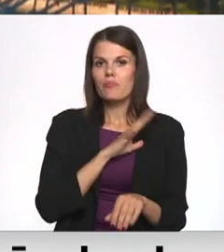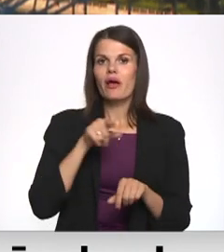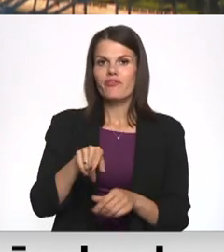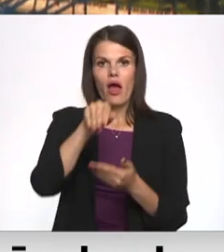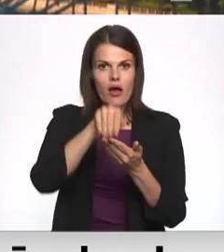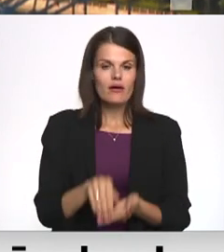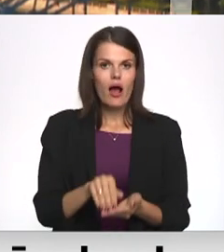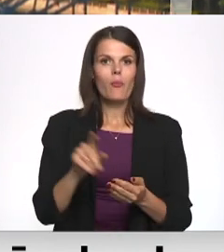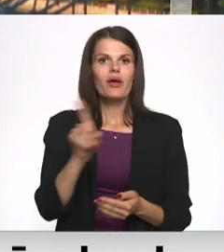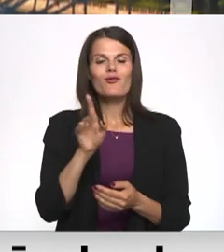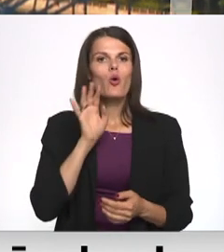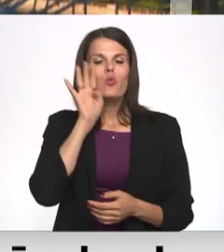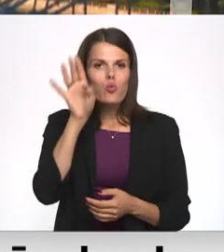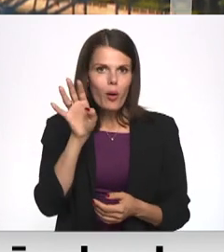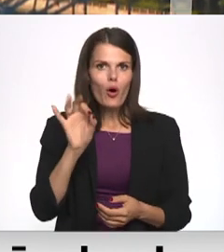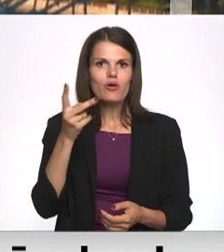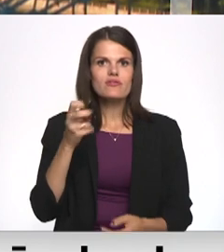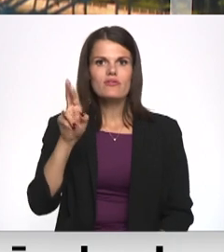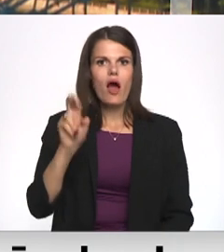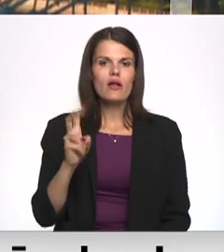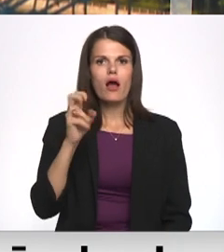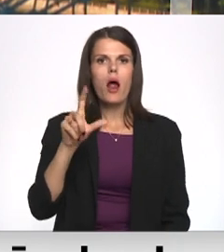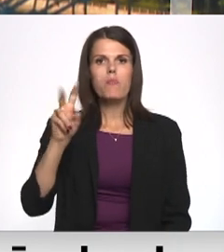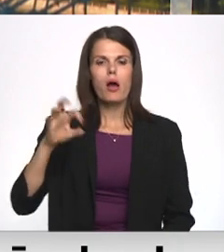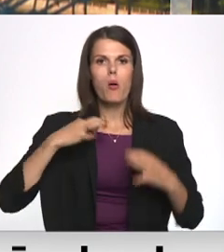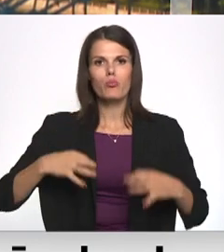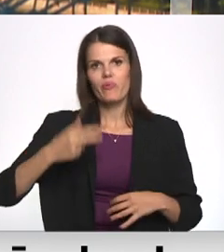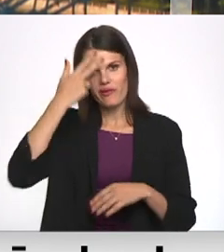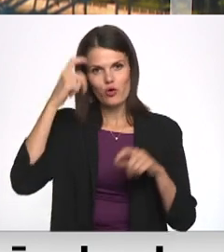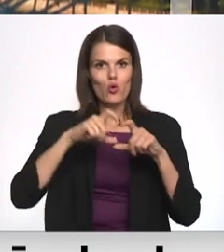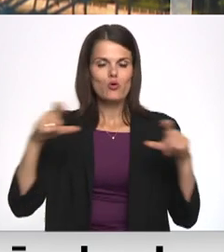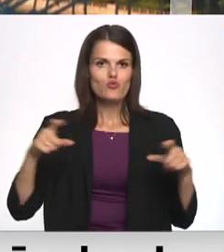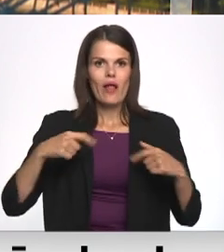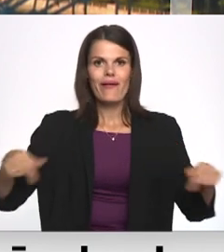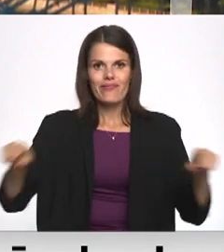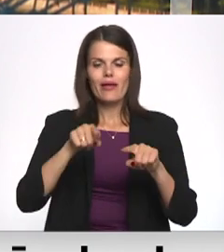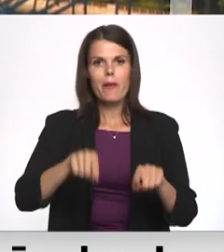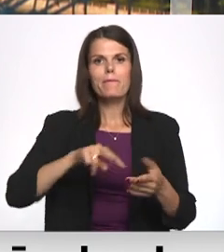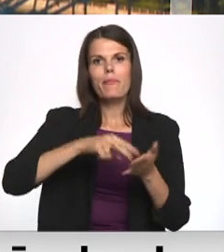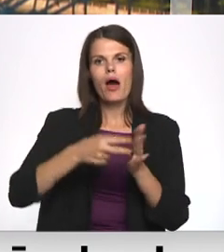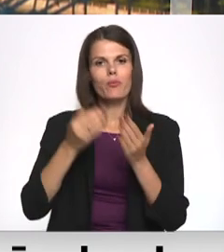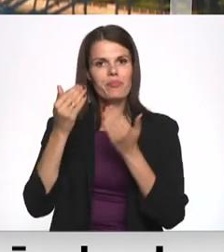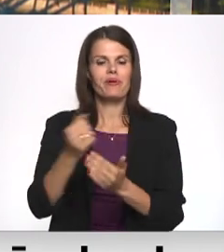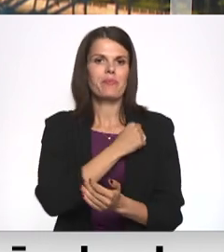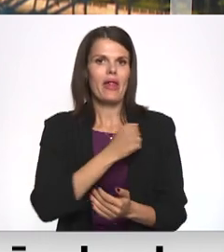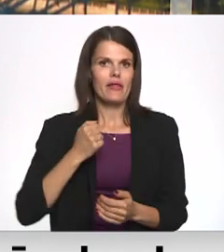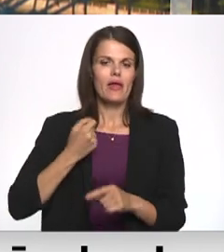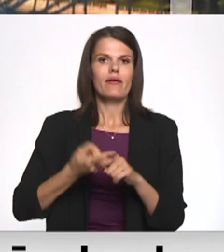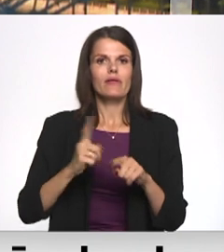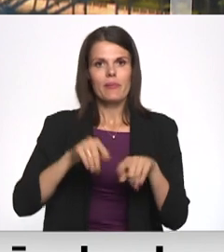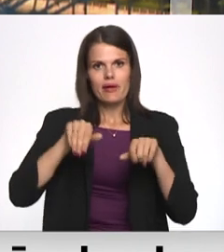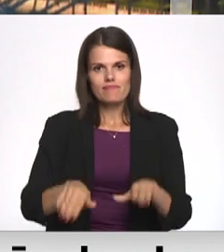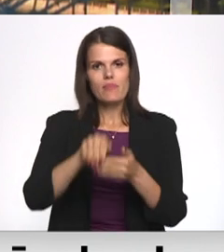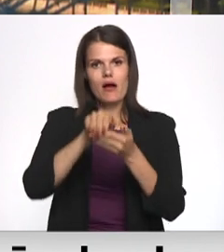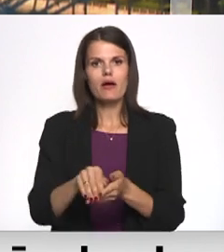atrodas topošās pulkveža Oskara Kalpaka profesionālās vidusskolas teritorijā. Tā ir paredzēta militārām vajadzībām, tāpēc tika nolemts